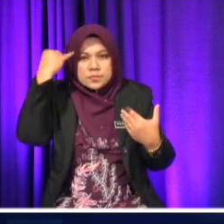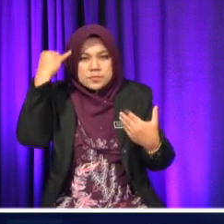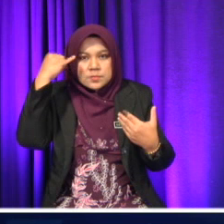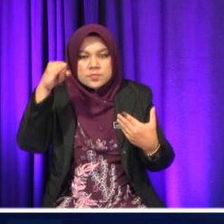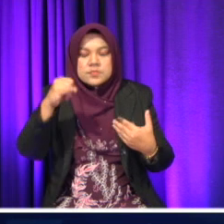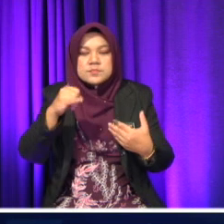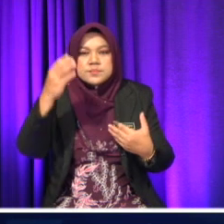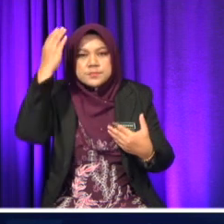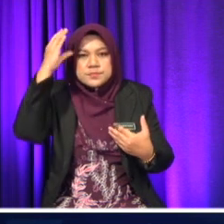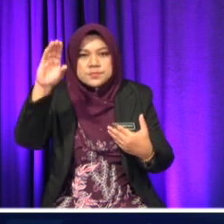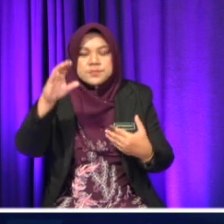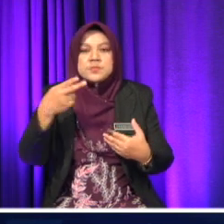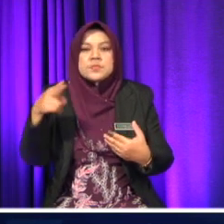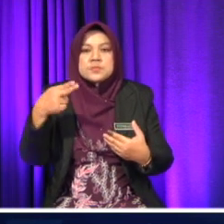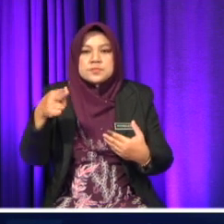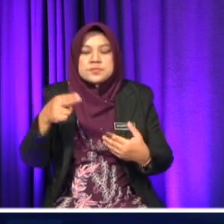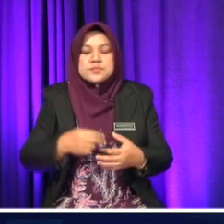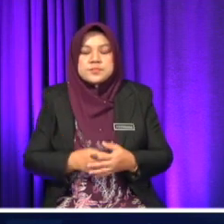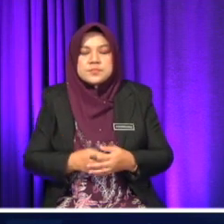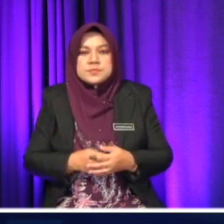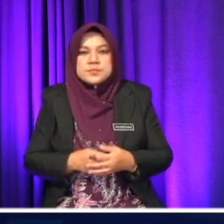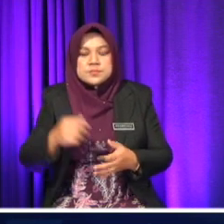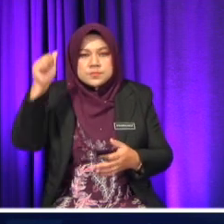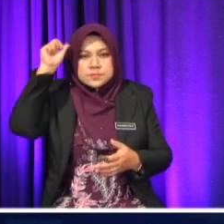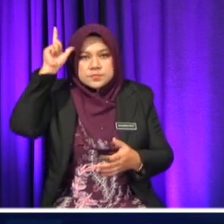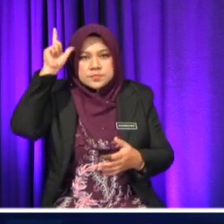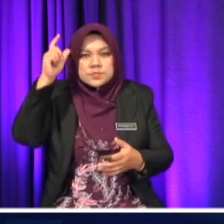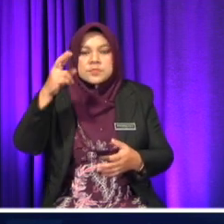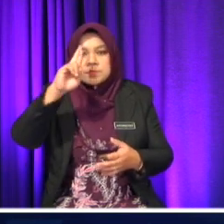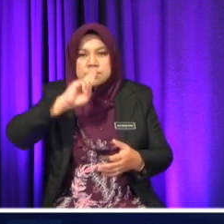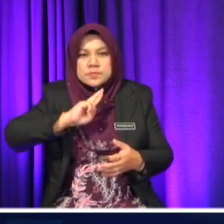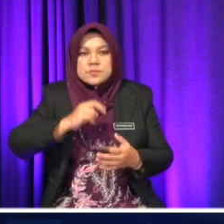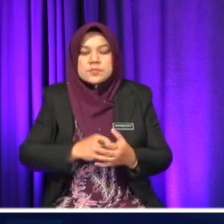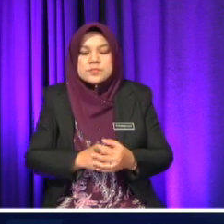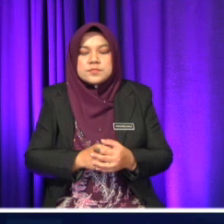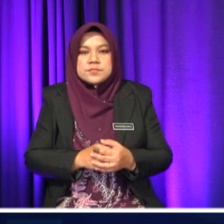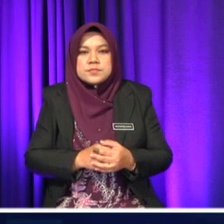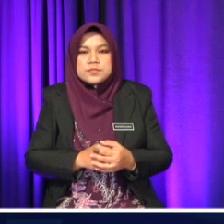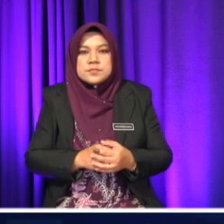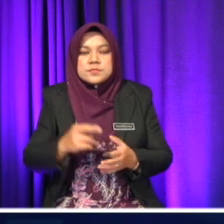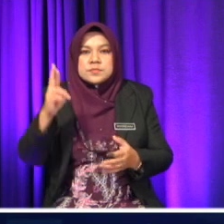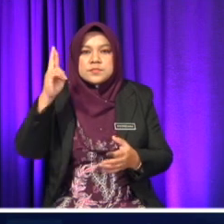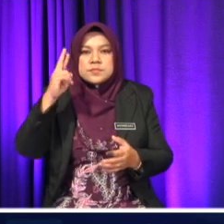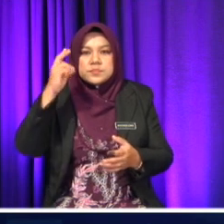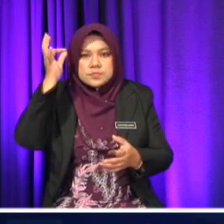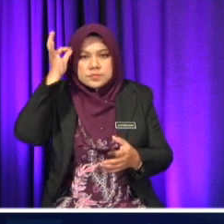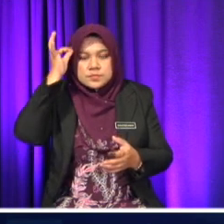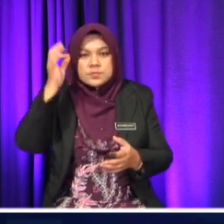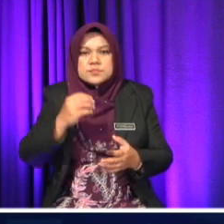menggunakan topi hijau dan topi merah dan risdinac bahagia